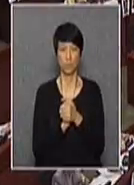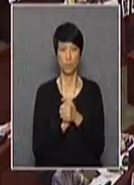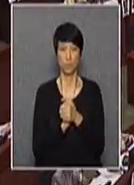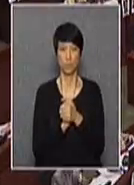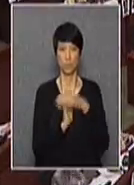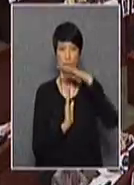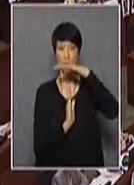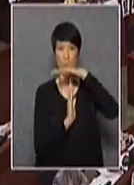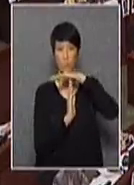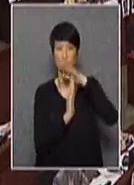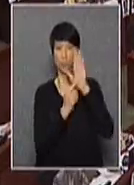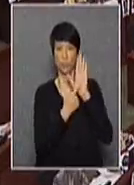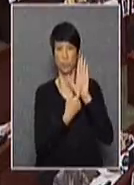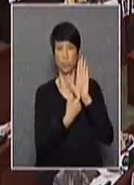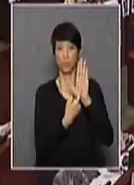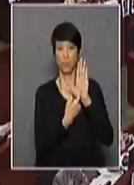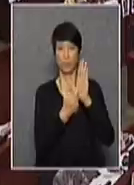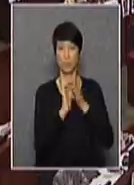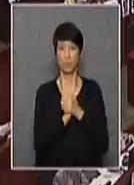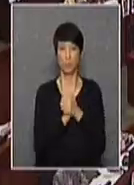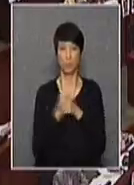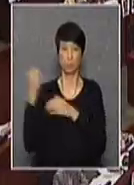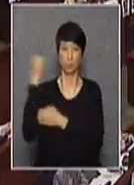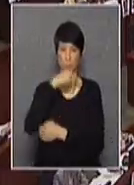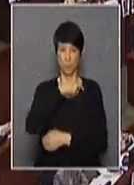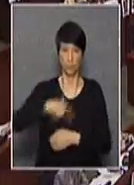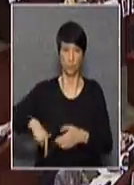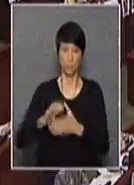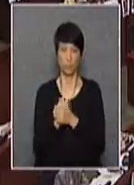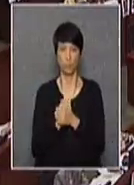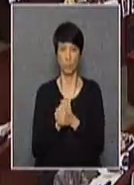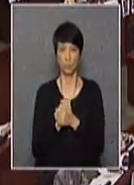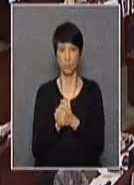停止表決，顯示結果。功能團體選舉產生的議員，